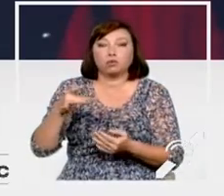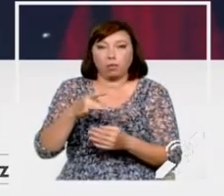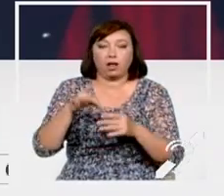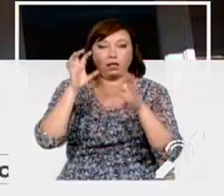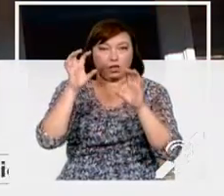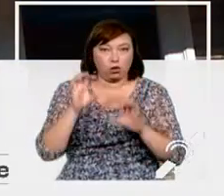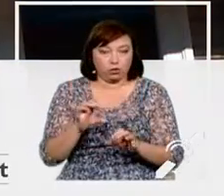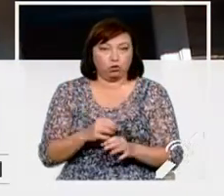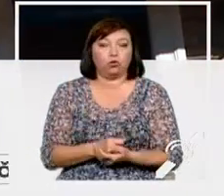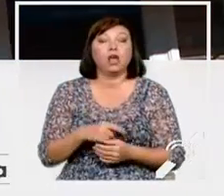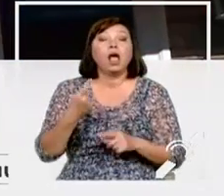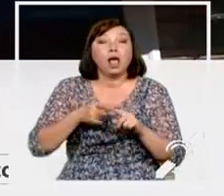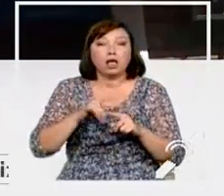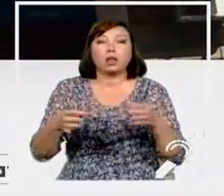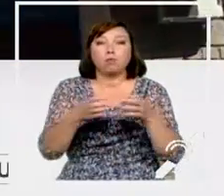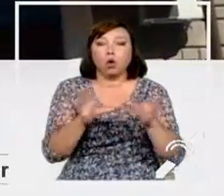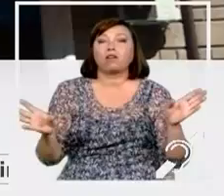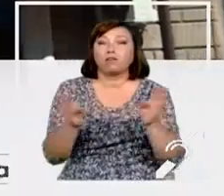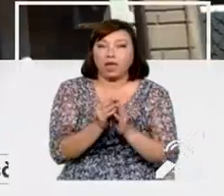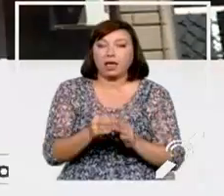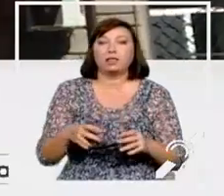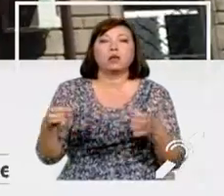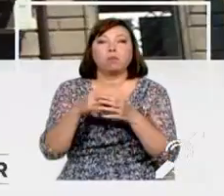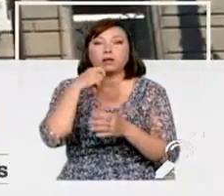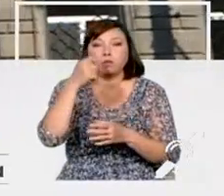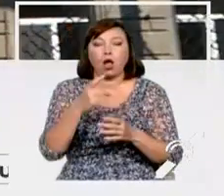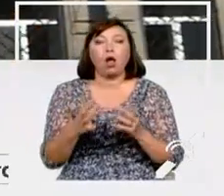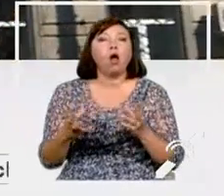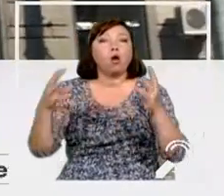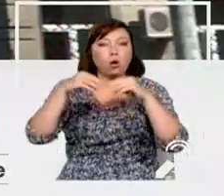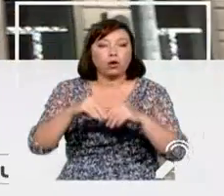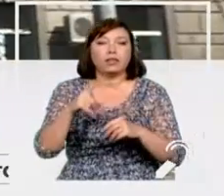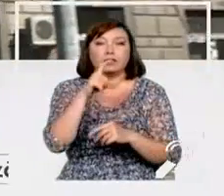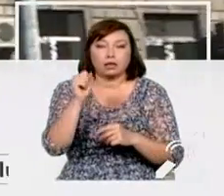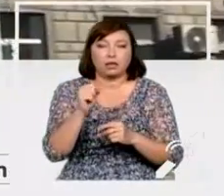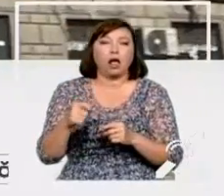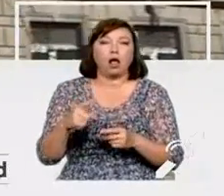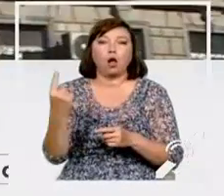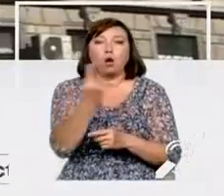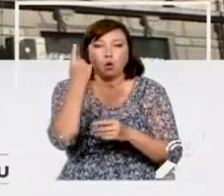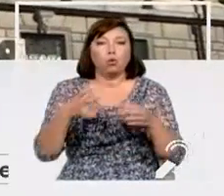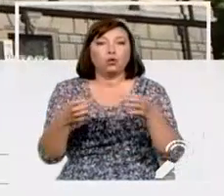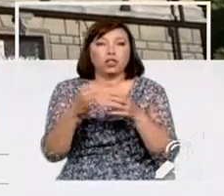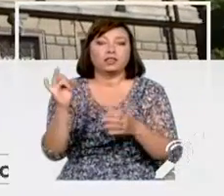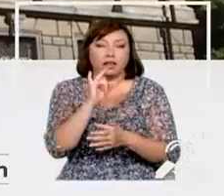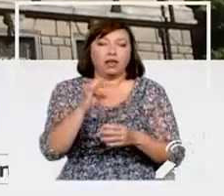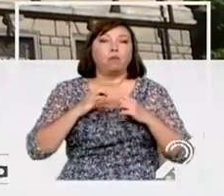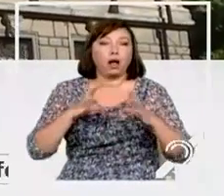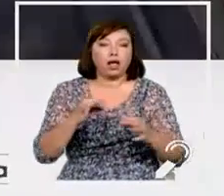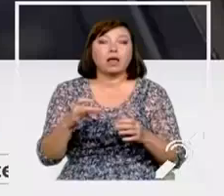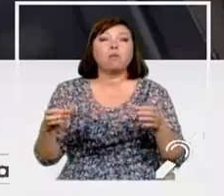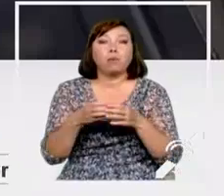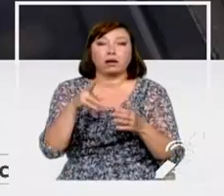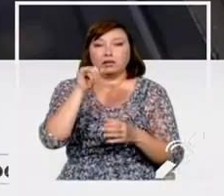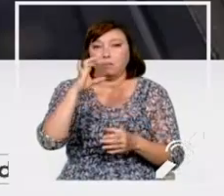constituțional este vorba despre blocul împreună Partidul politic coaliția pentru unitate și bunăstare și Partidul